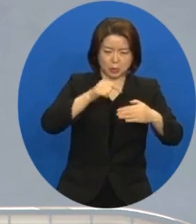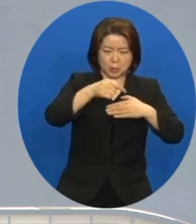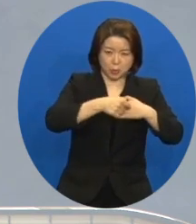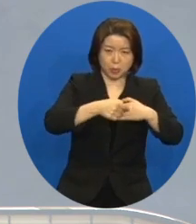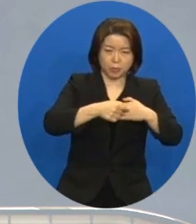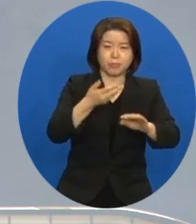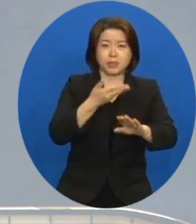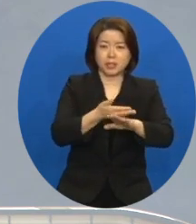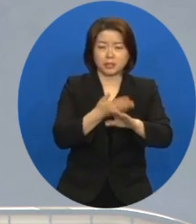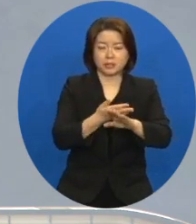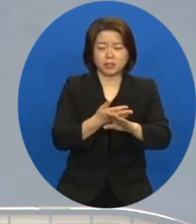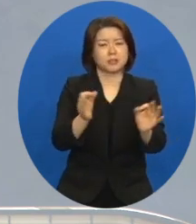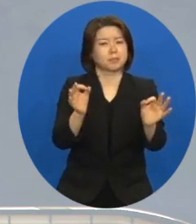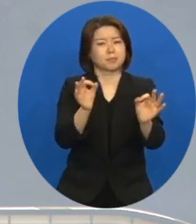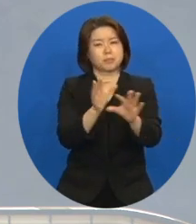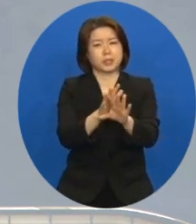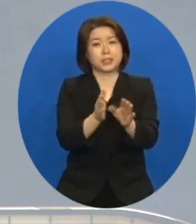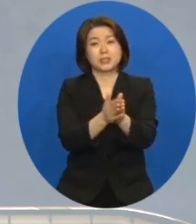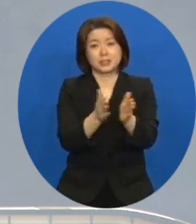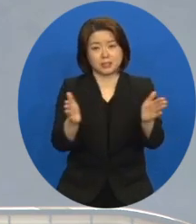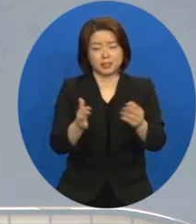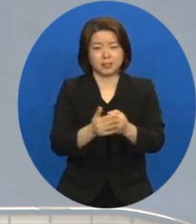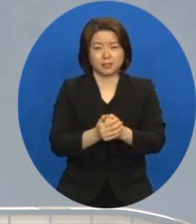게 없어지기 시작한.